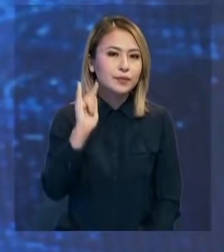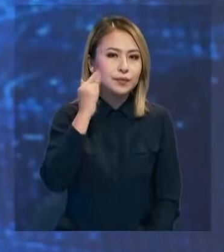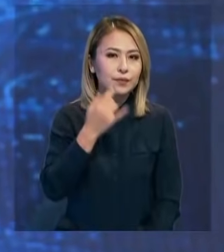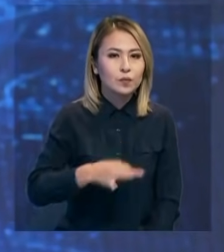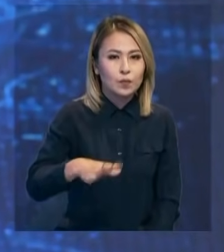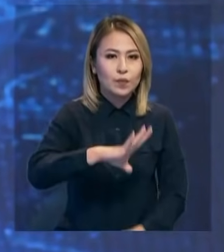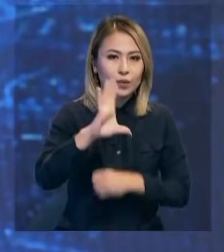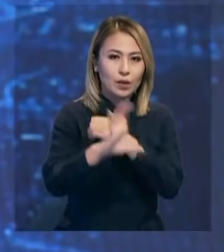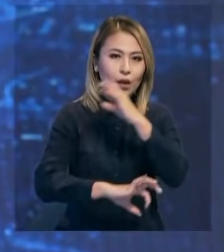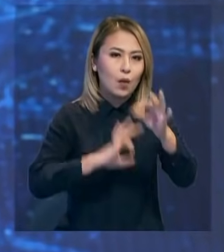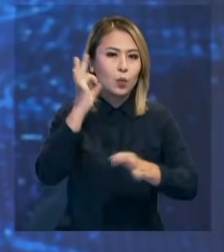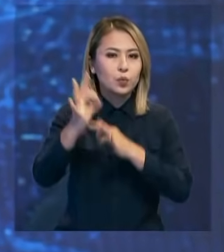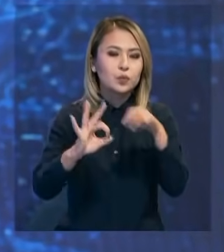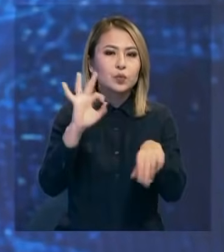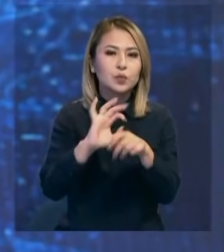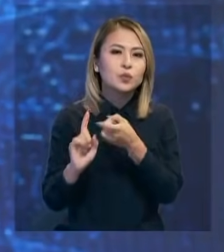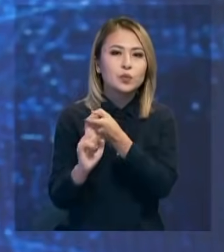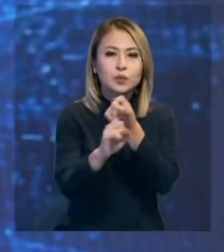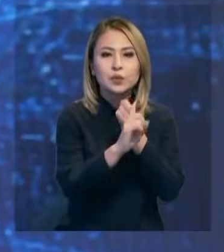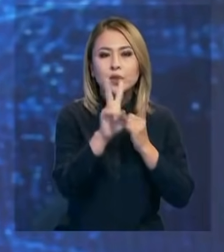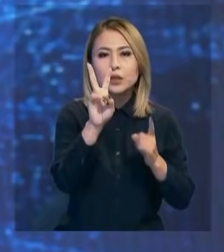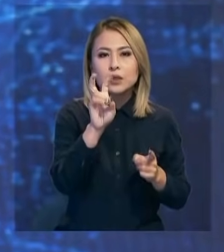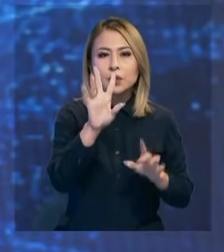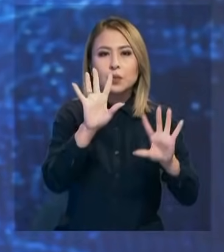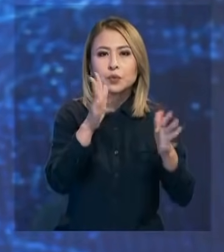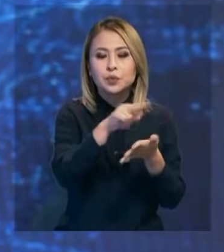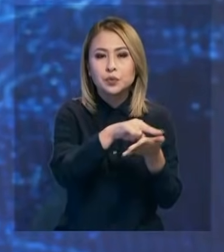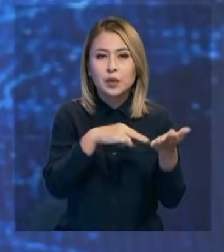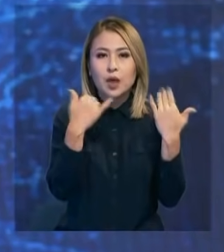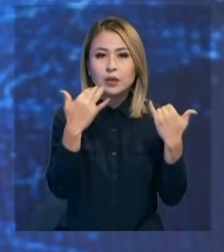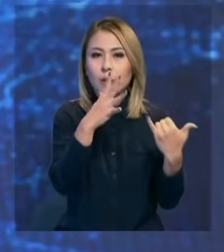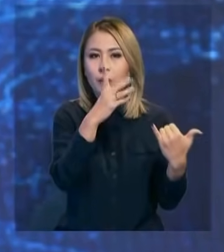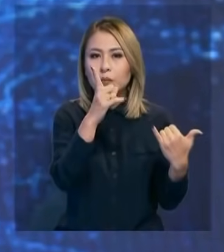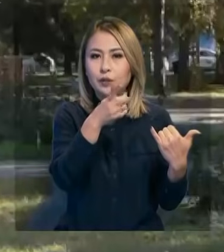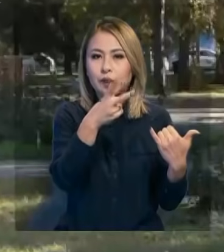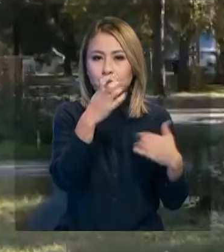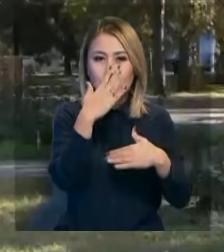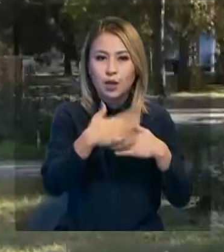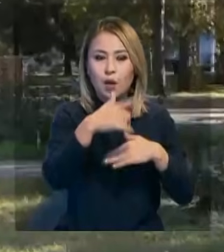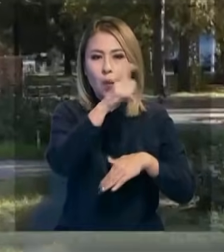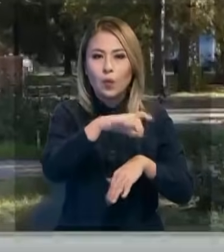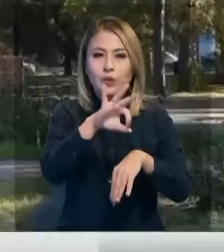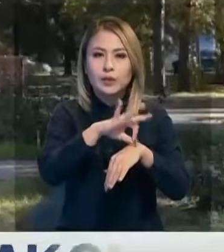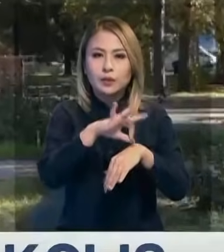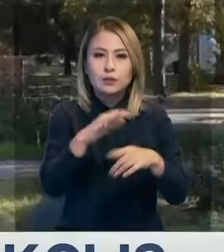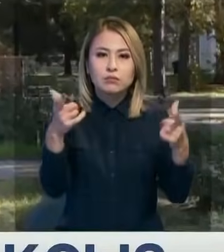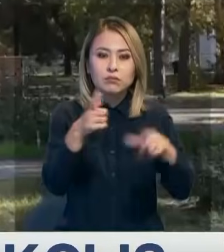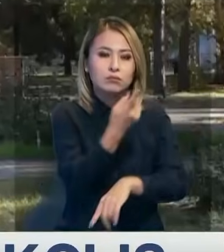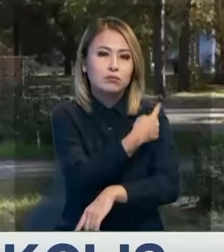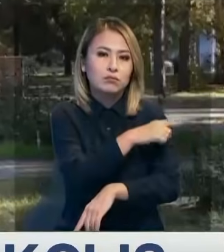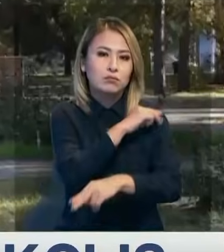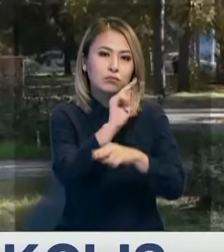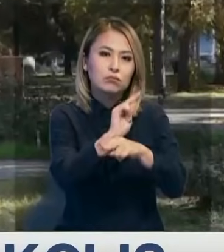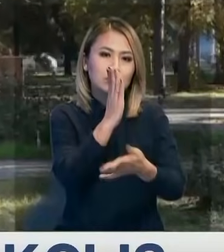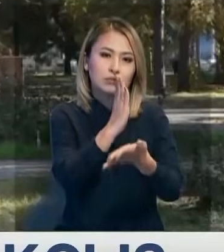Павлодар облысында соңғы тәулікте ауру жұқтырудың 202 дерегі тіркелген. Қазіргі уақытта 1200-ден астам науқас стационарлық ем